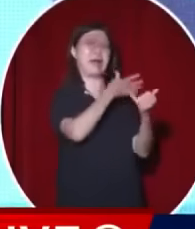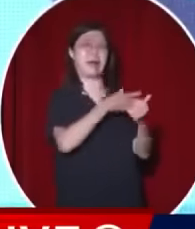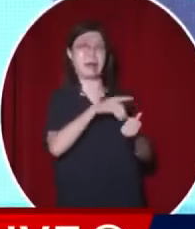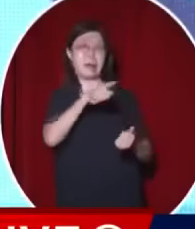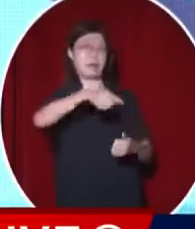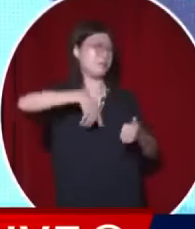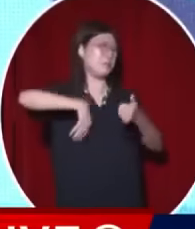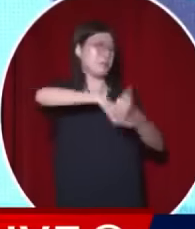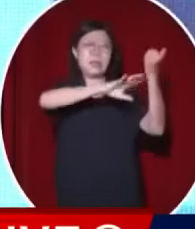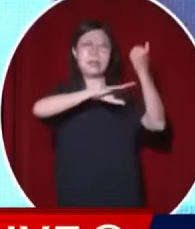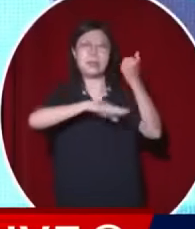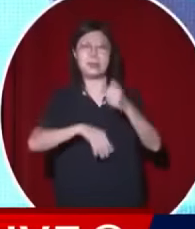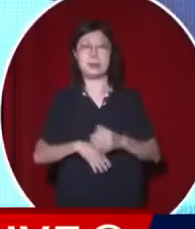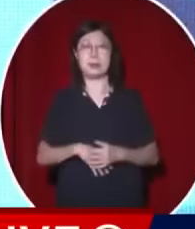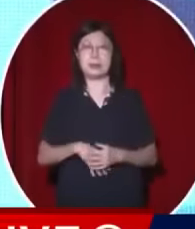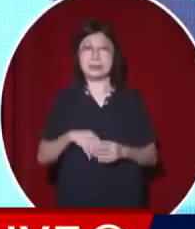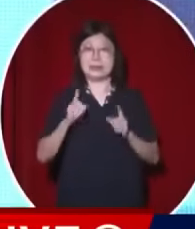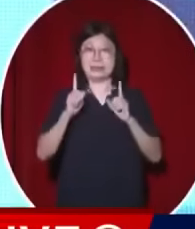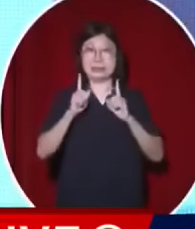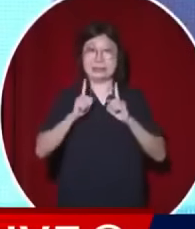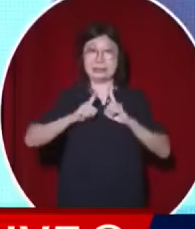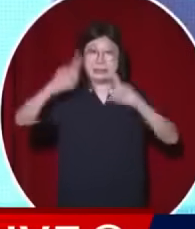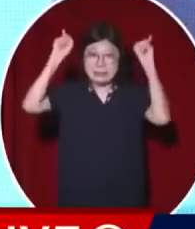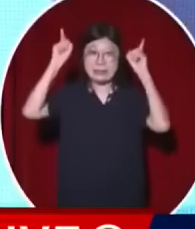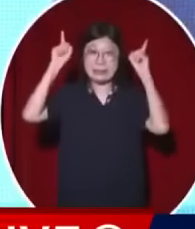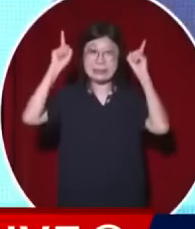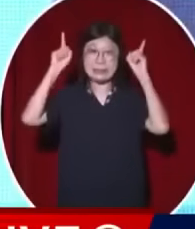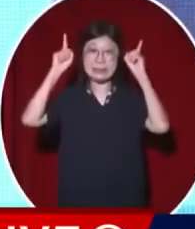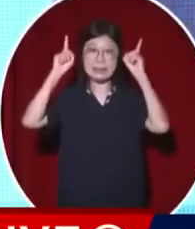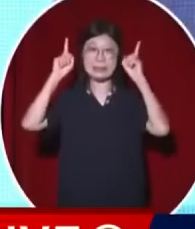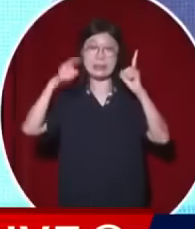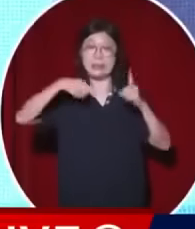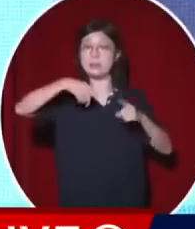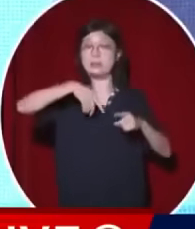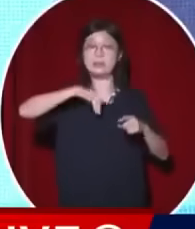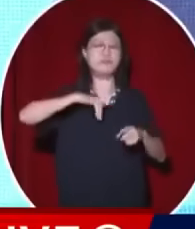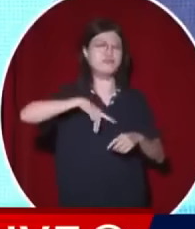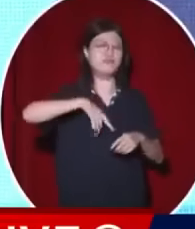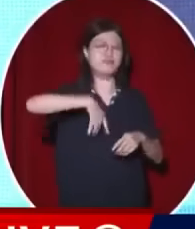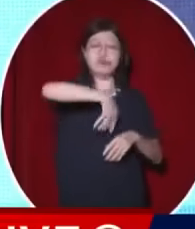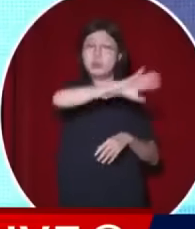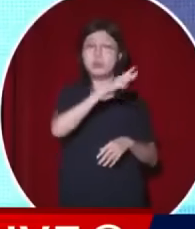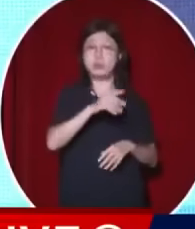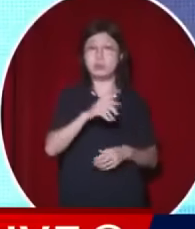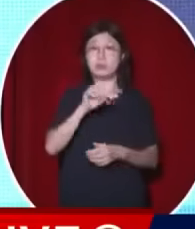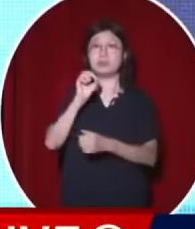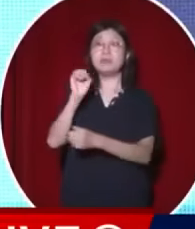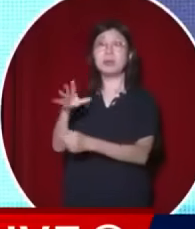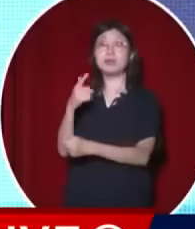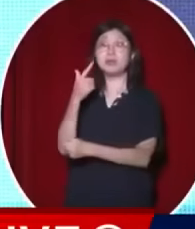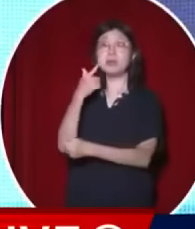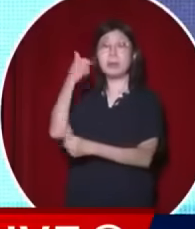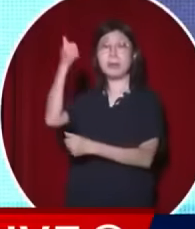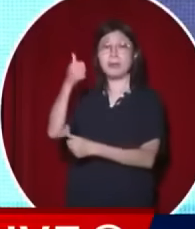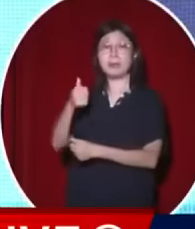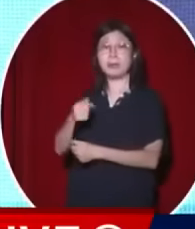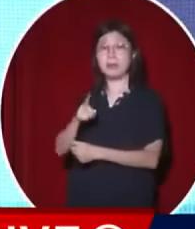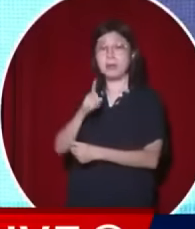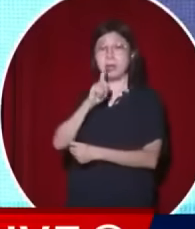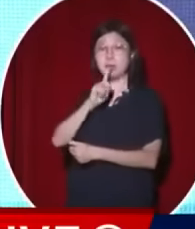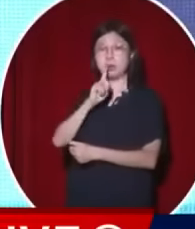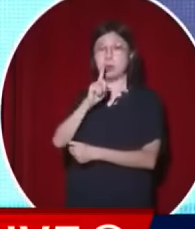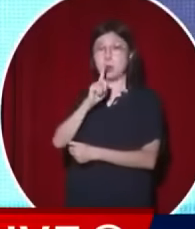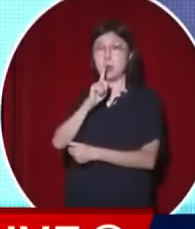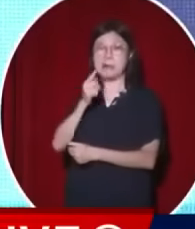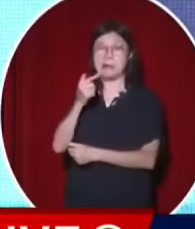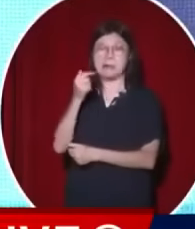他滚。他气愤难平，临走前也脱口说了一些难以收